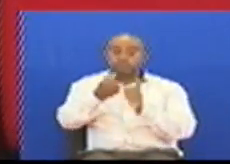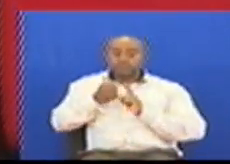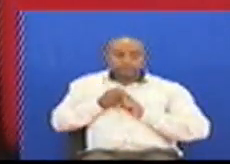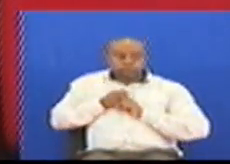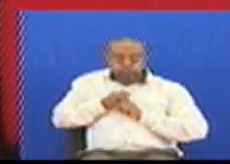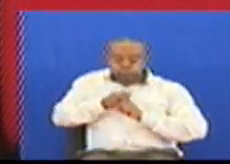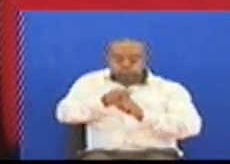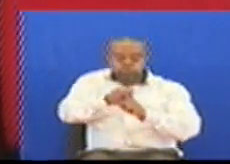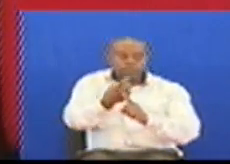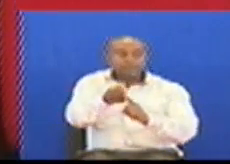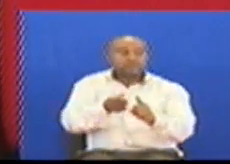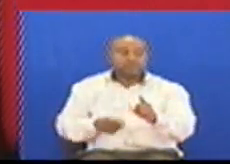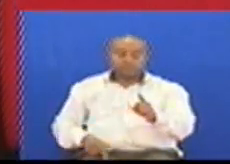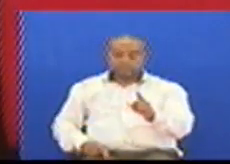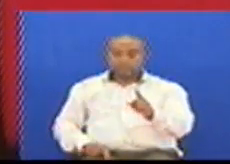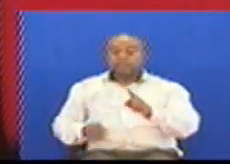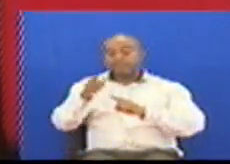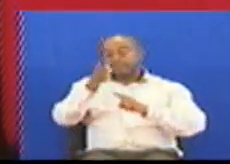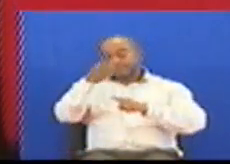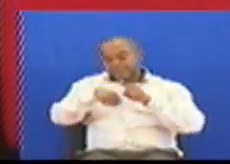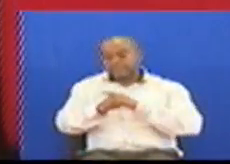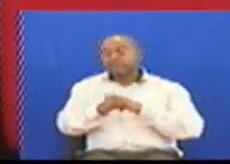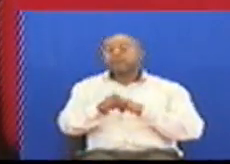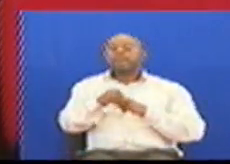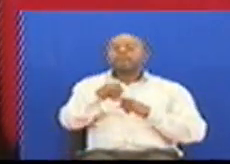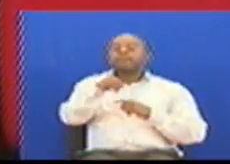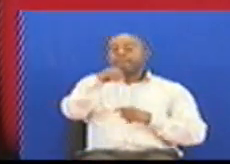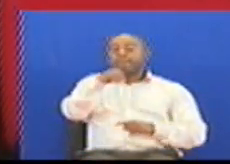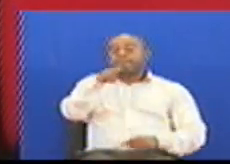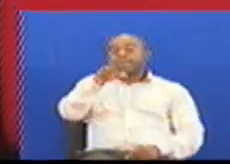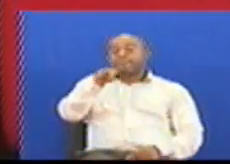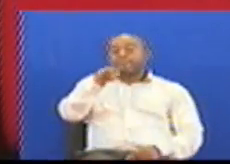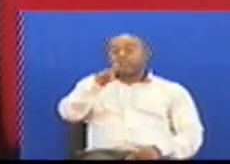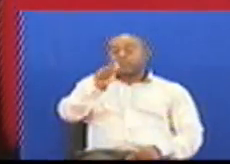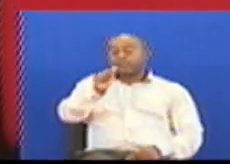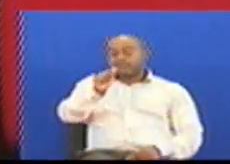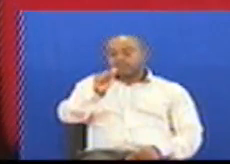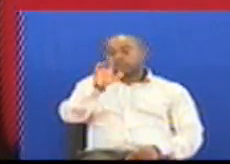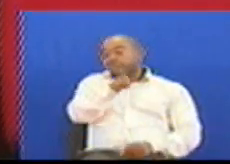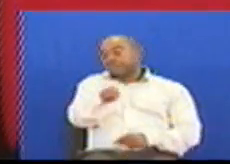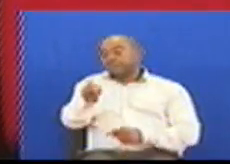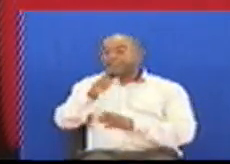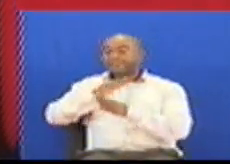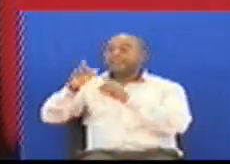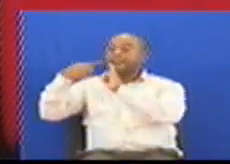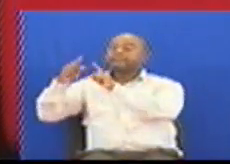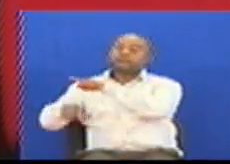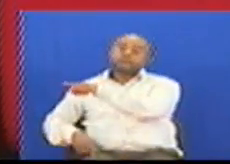zitoke kwenye manispaa ya Mpanda ziende wilaya ya Tanganyika ambako ndiko kulikolengwa hizo fedha zikafanye